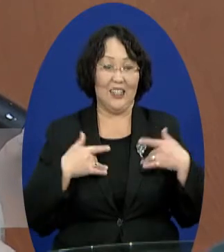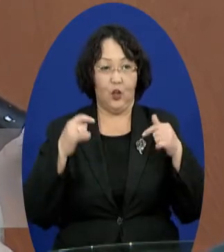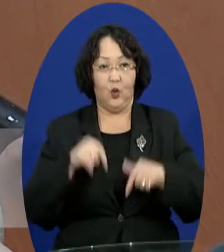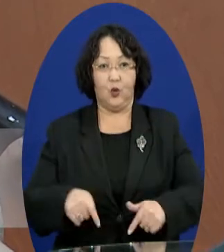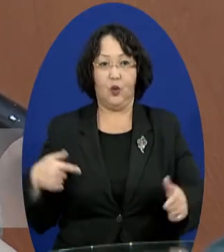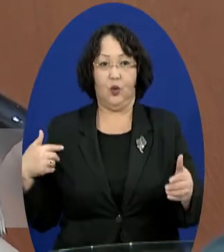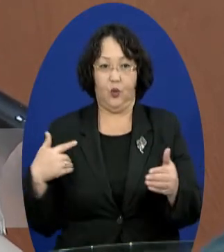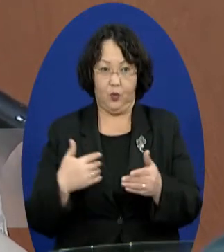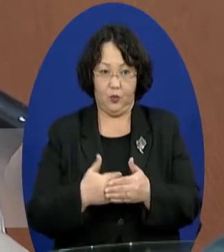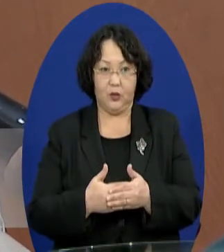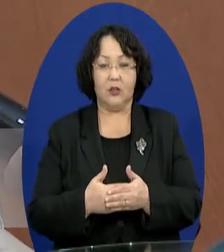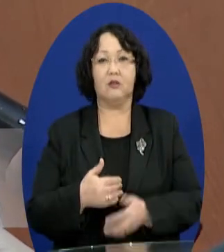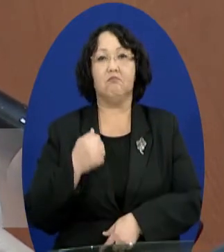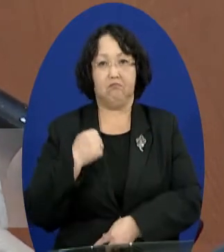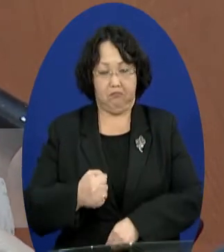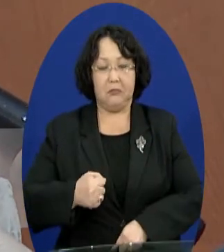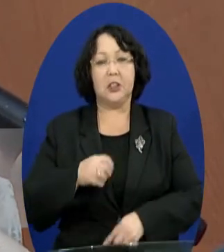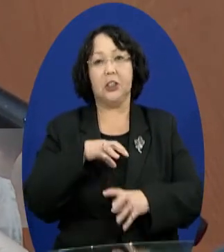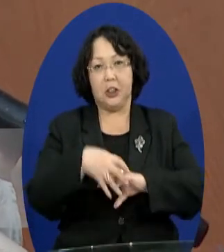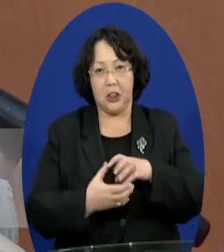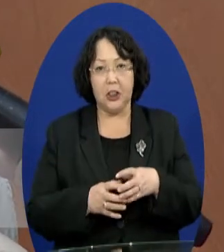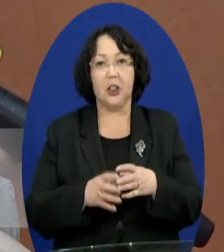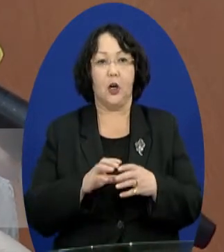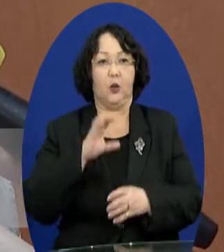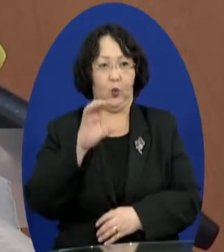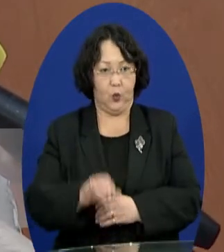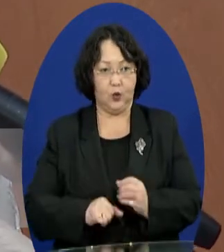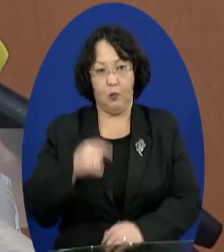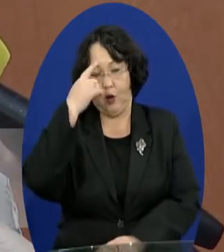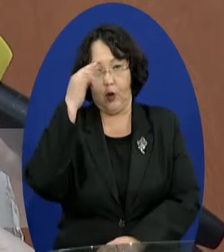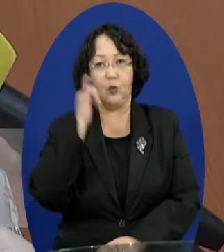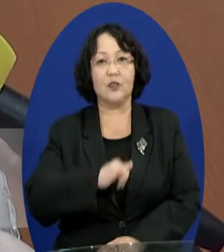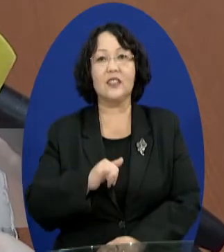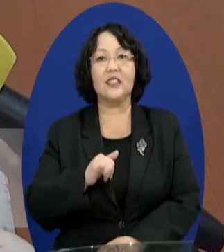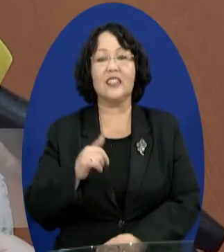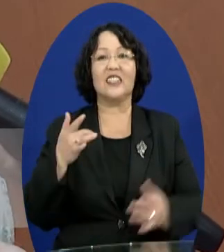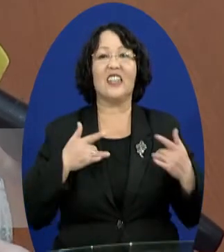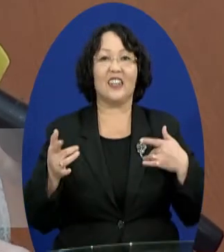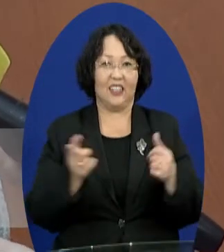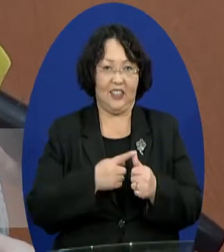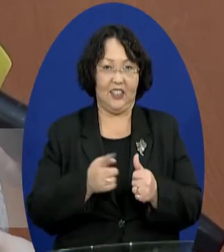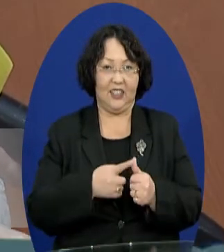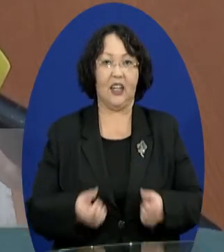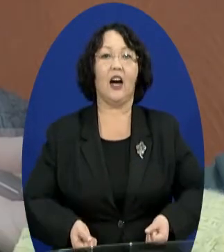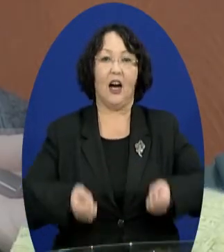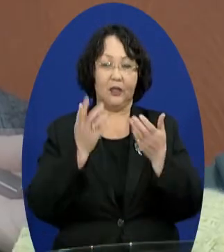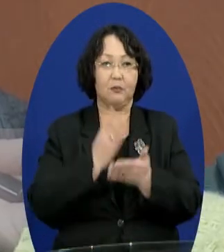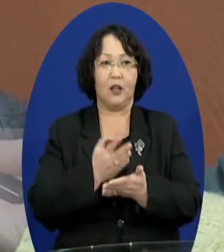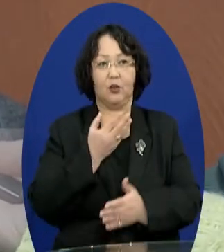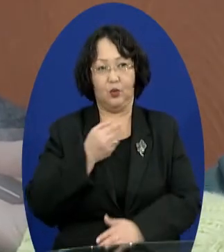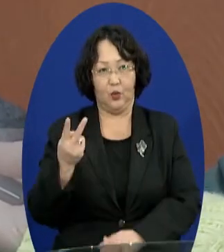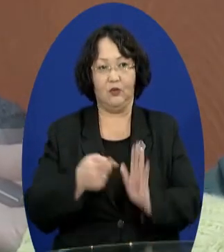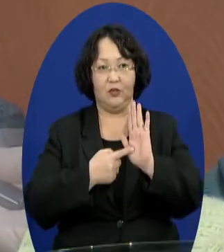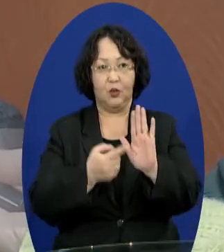дайны болж Дэлхий дахинд олон улсад Монголын театр гэдэг нэр гарч идэг шүү.